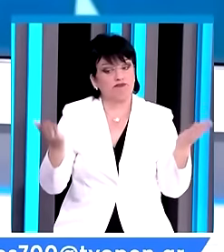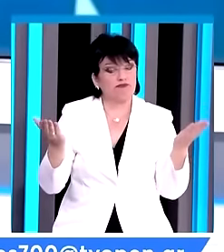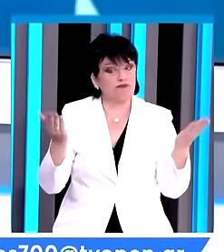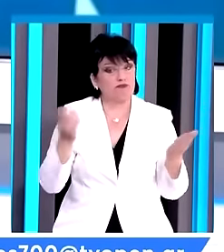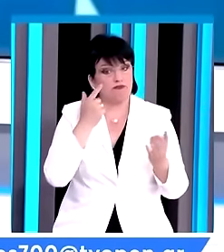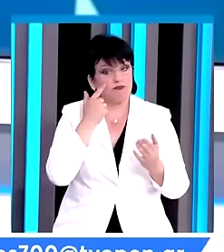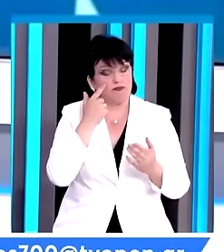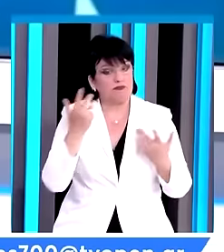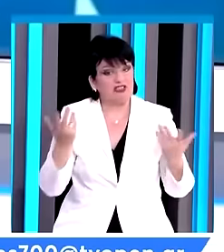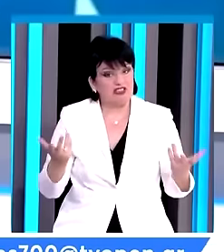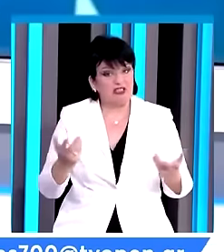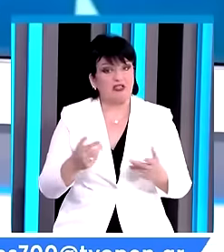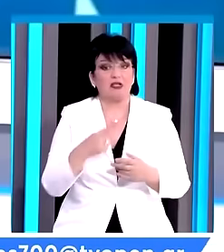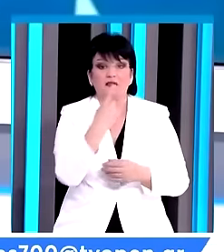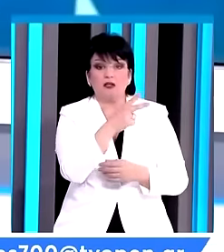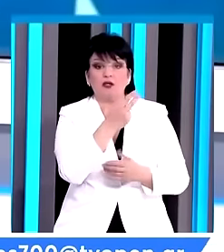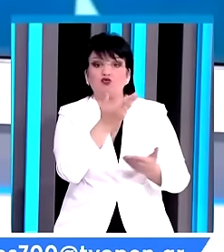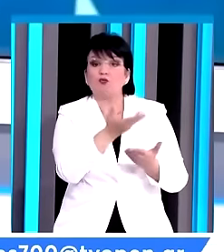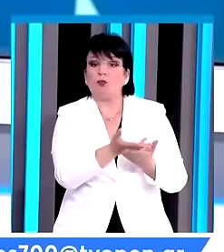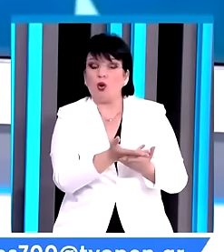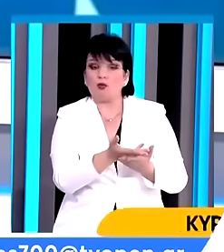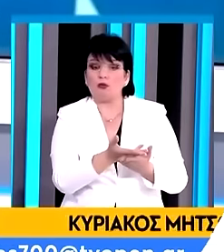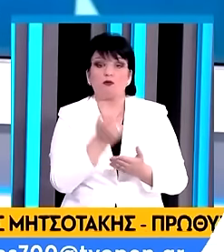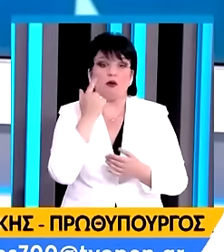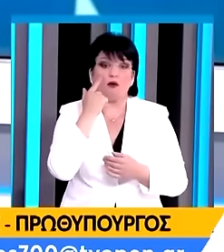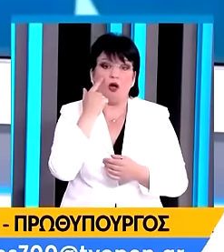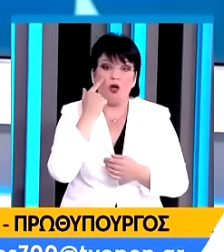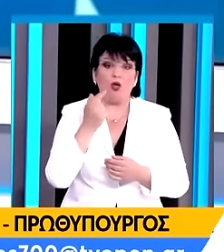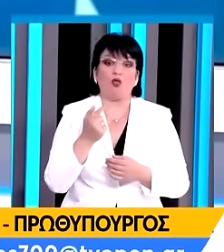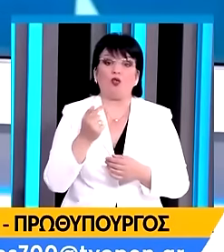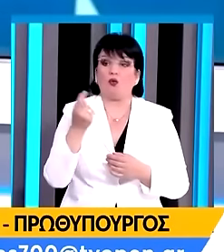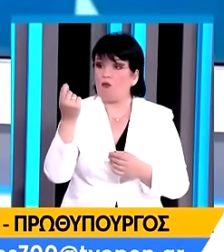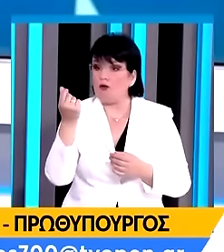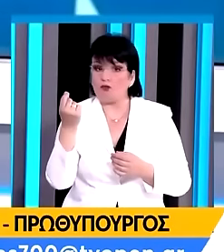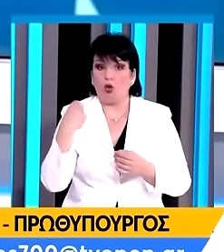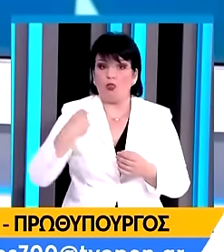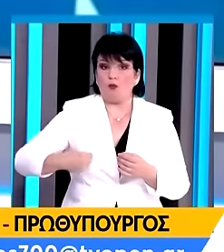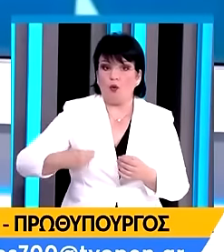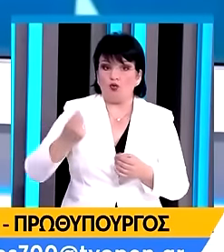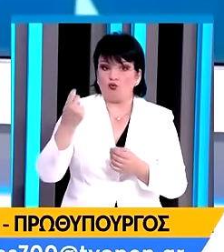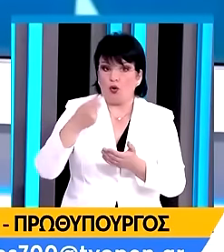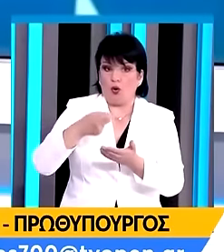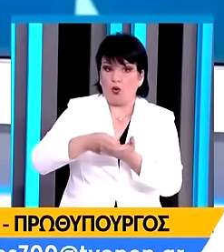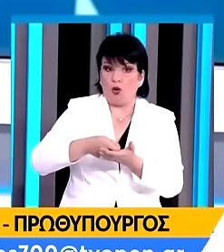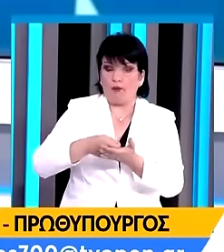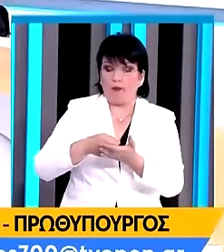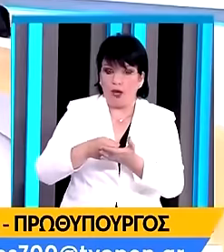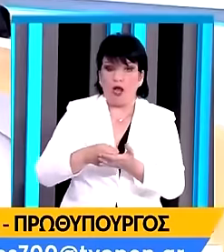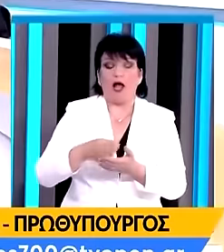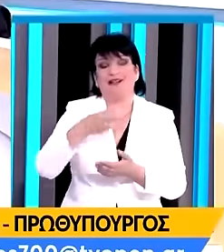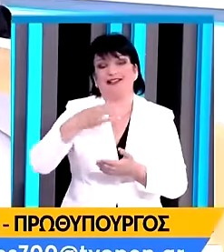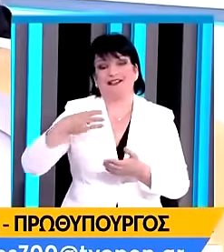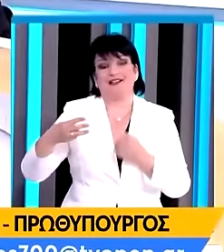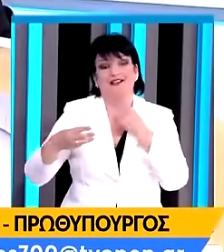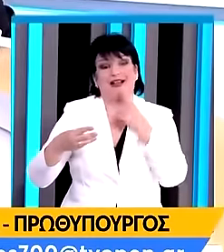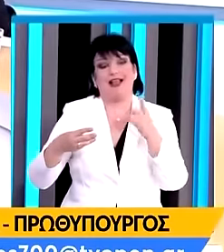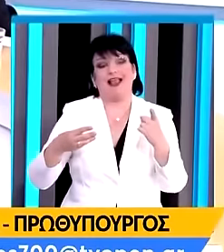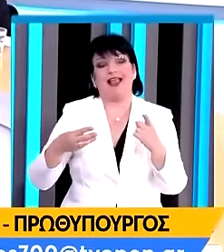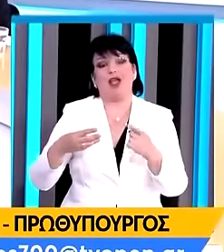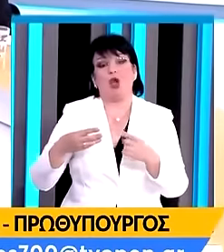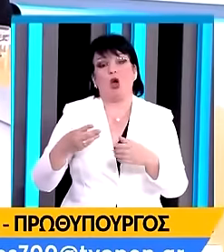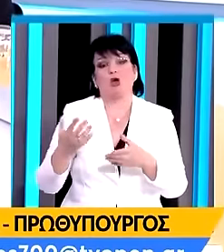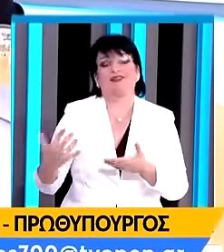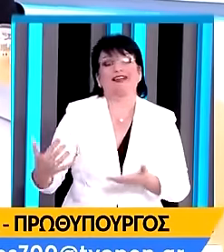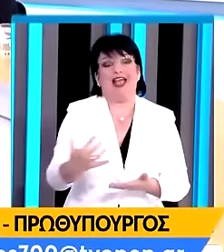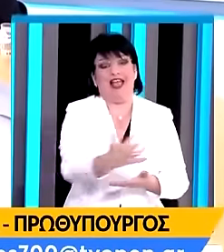εισηγείται η αντιπολίτευση, για να δούμε τελικά εάν αυτός ο λογαριασμός βγαίνει. Γιατί εγώ σας λέω ότι δεν βγαίνει. Η αντιπολίτευση λέει πάντως ότι το κάνετε για να μαζεύετε